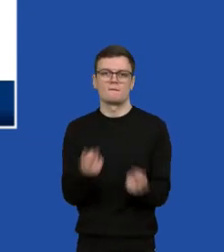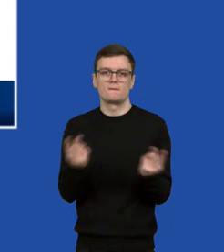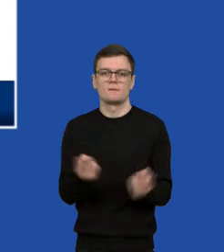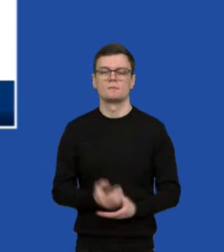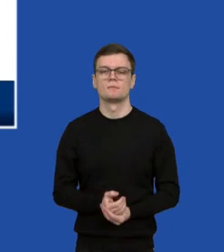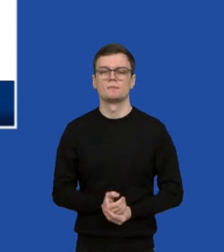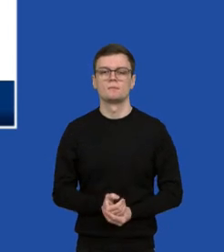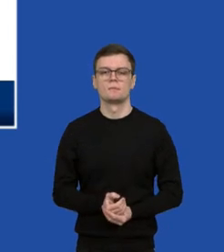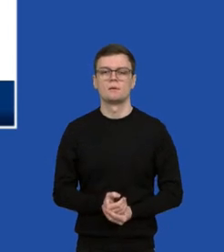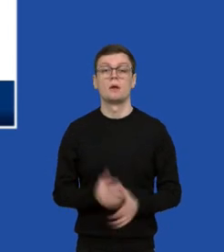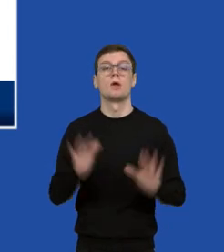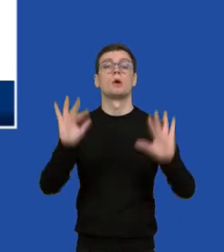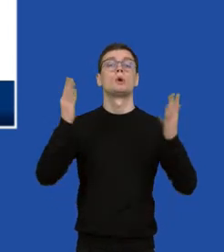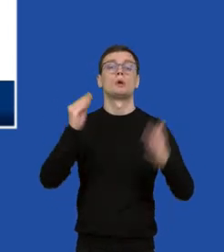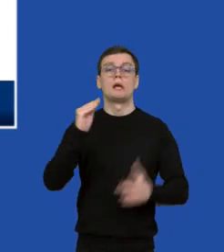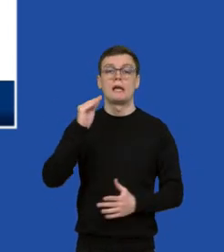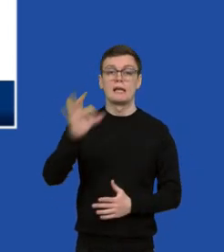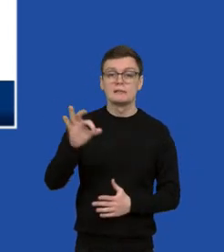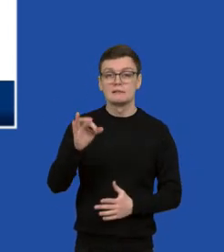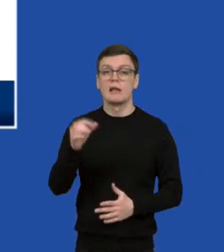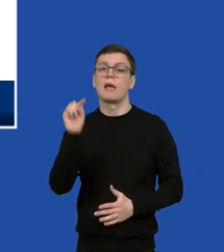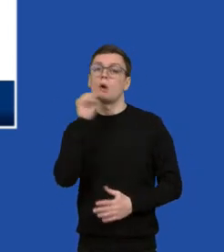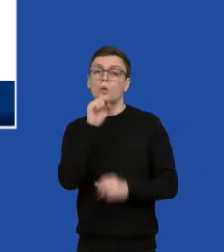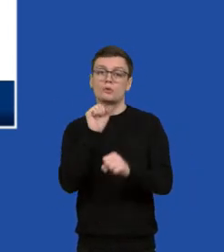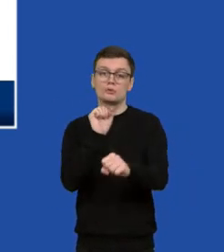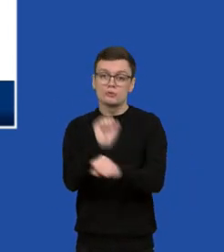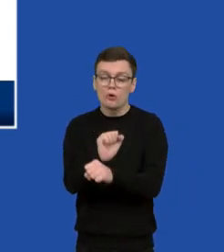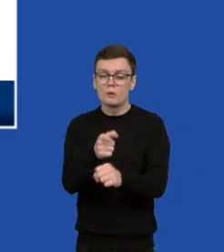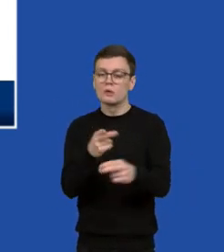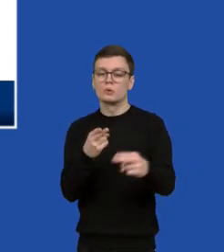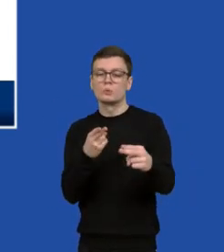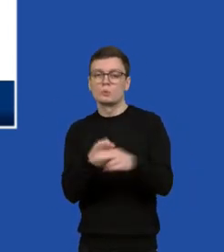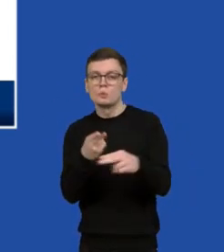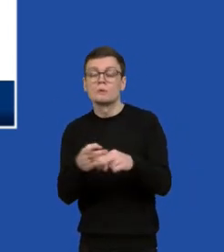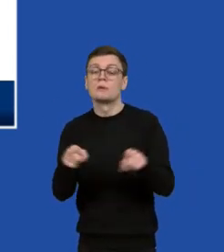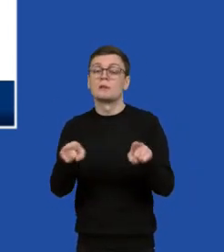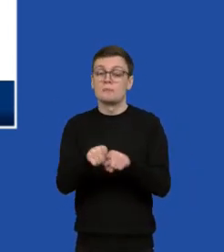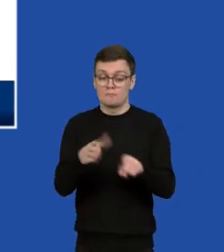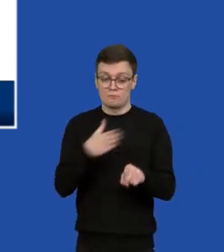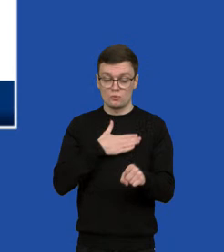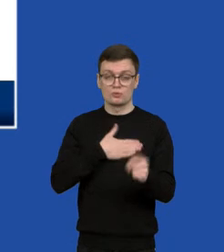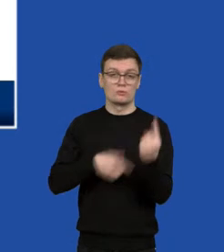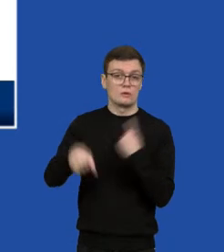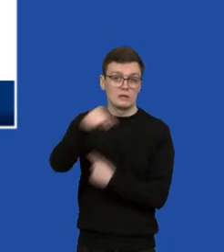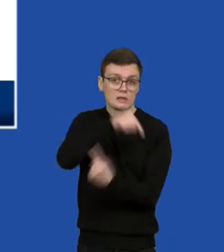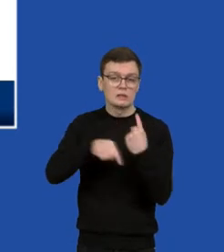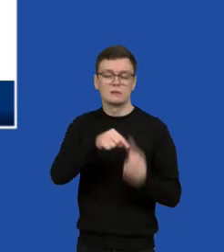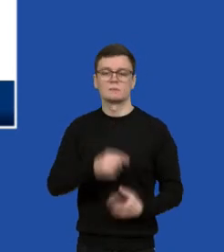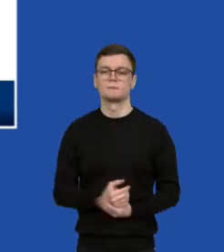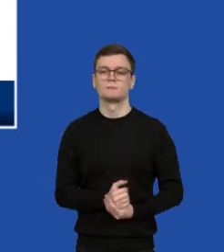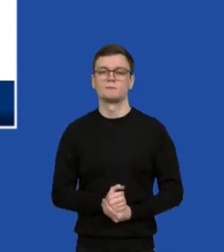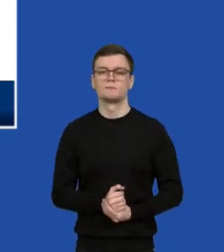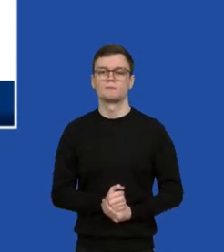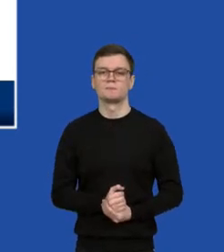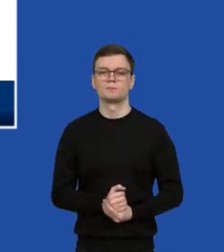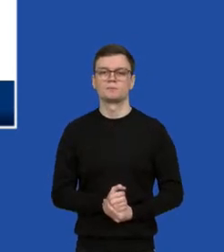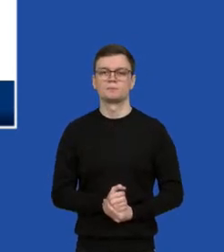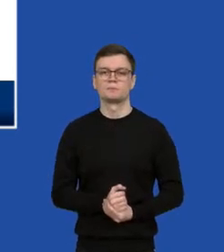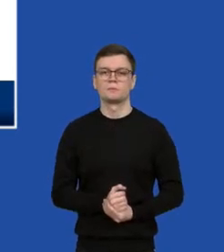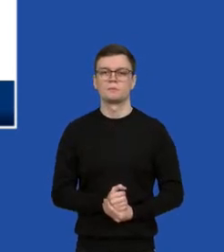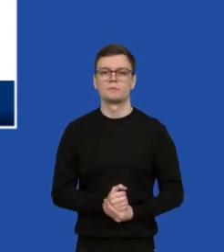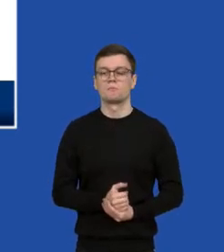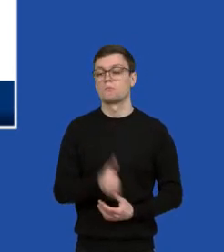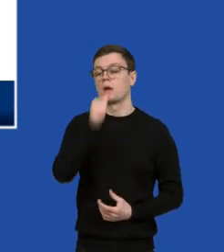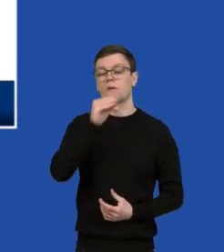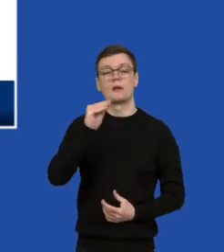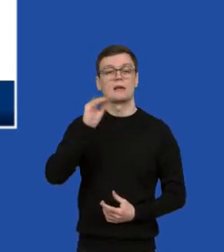jeigu ES ekonomika stotų, tai paveiktų taip pat ir mūsų rinką. Ir jeigu, tarkim, ES BVP